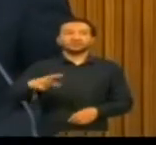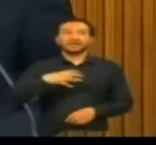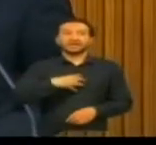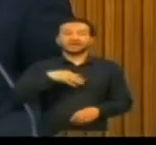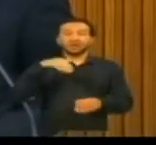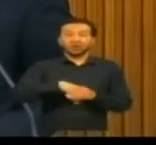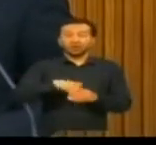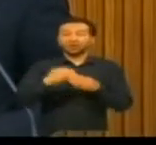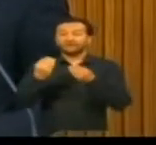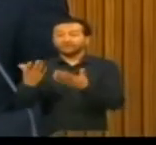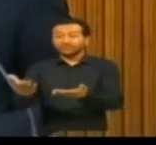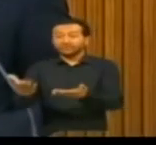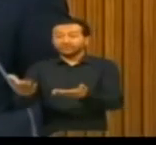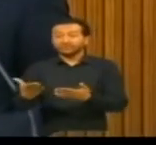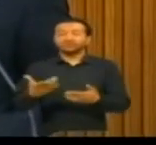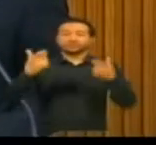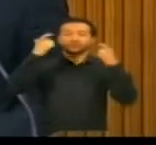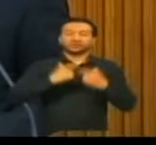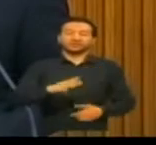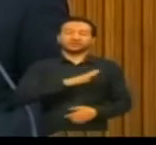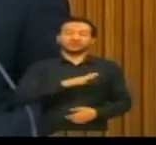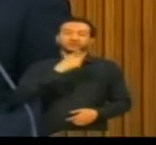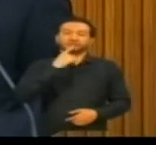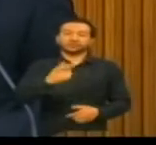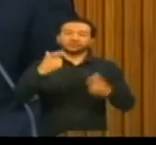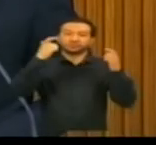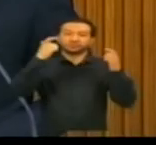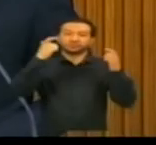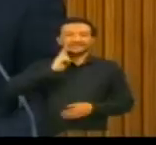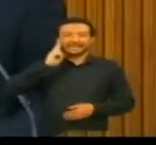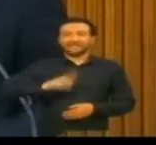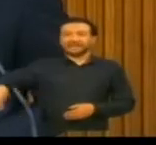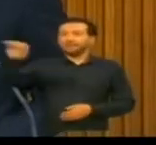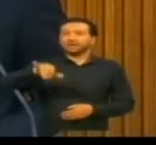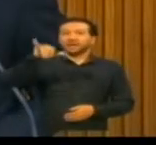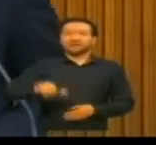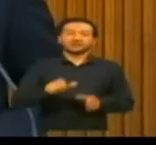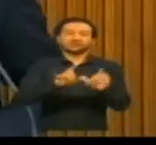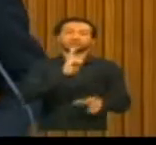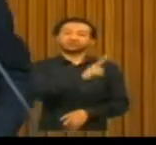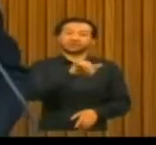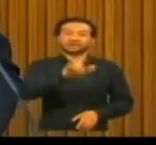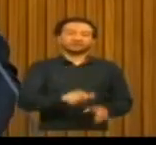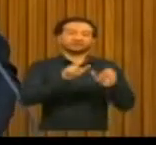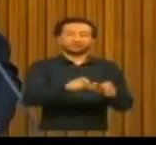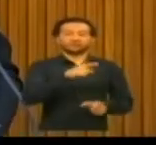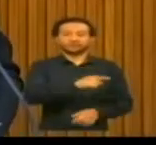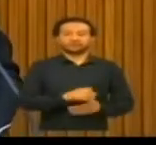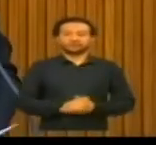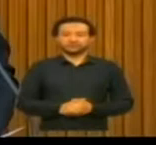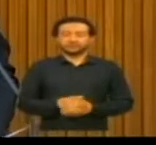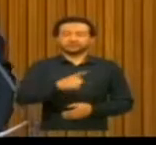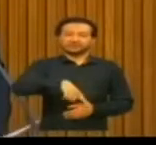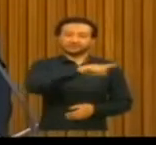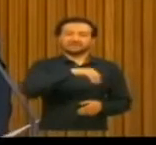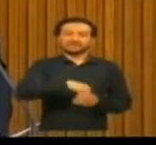oy verme yükümlülüğünüz vardır. Yükümlülüğünüz savunmadı. Sizin hakkınızı savundu. Sizin